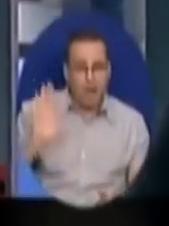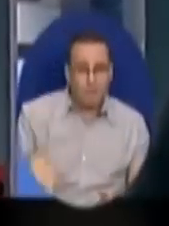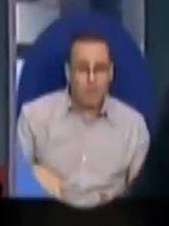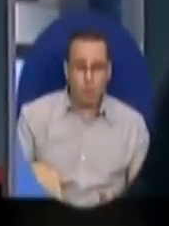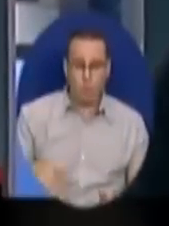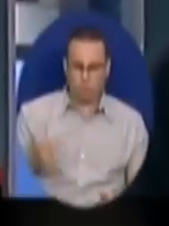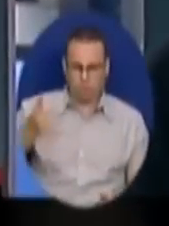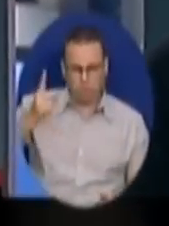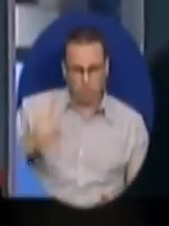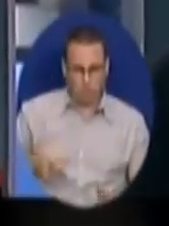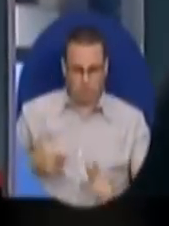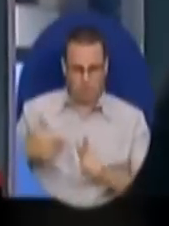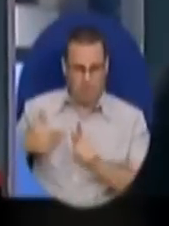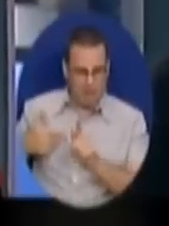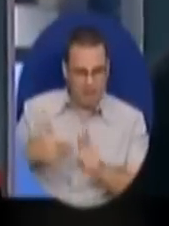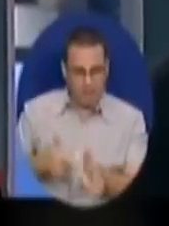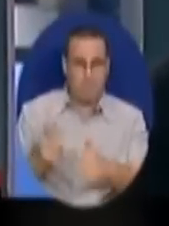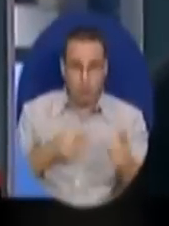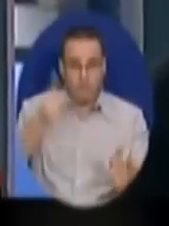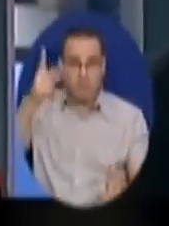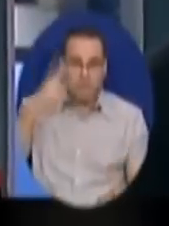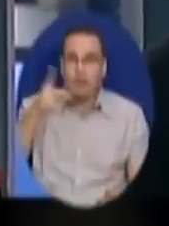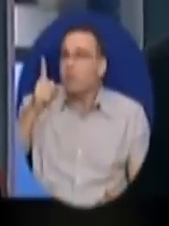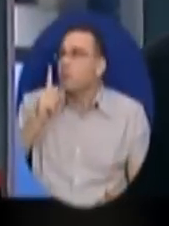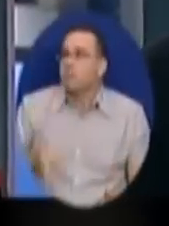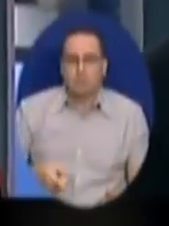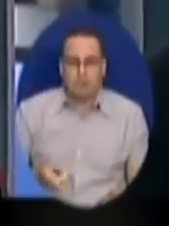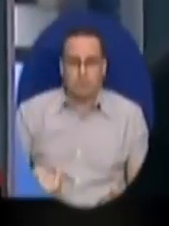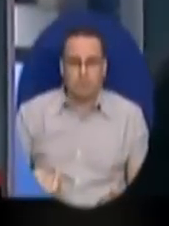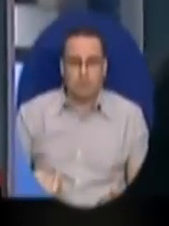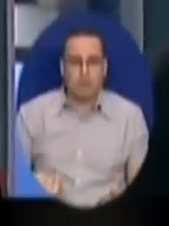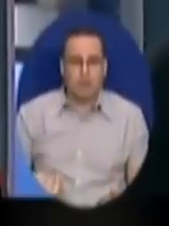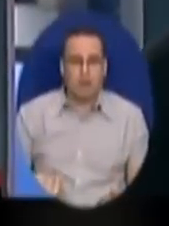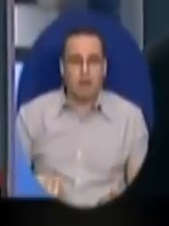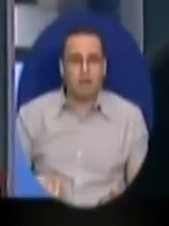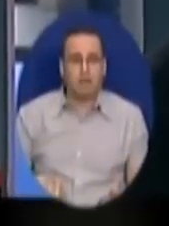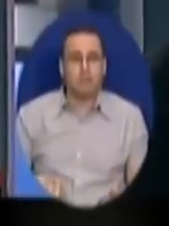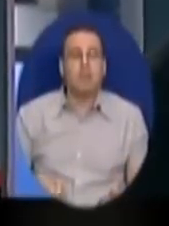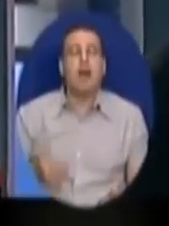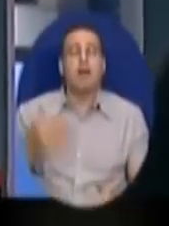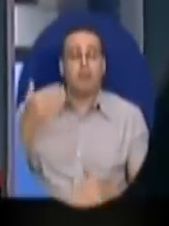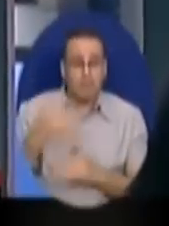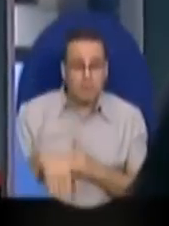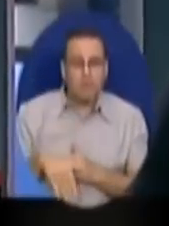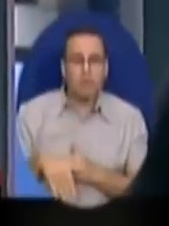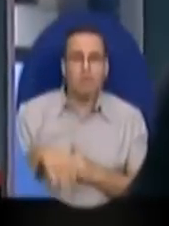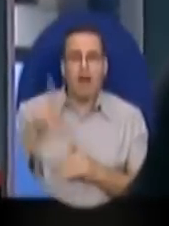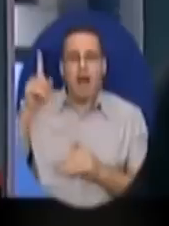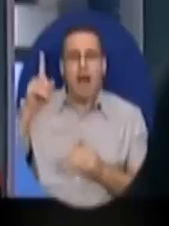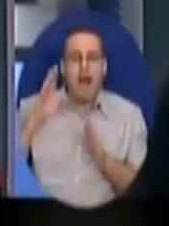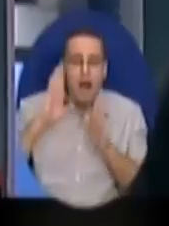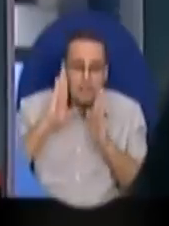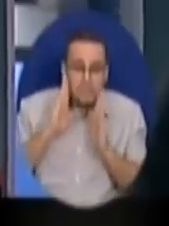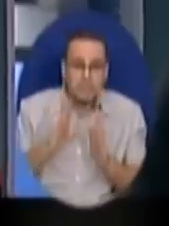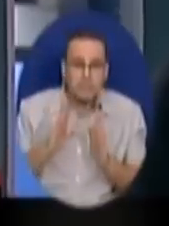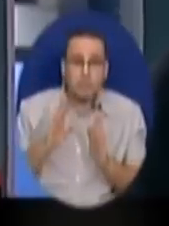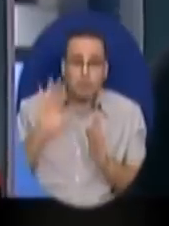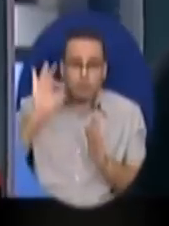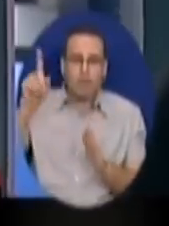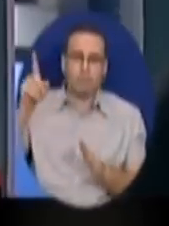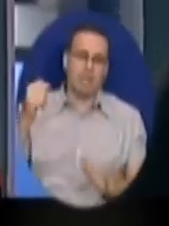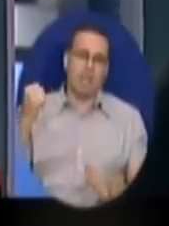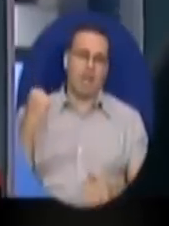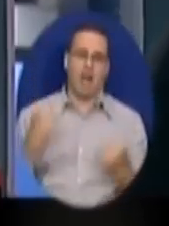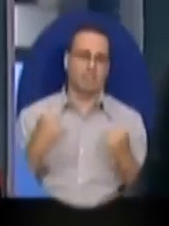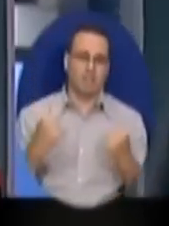הצורך להילחם בטרור והם מבינים את זה רוצים בזה הצרפתי הוא בסוף הוא חזק מאוד הוא מאוד חזק בצרפת